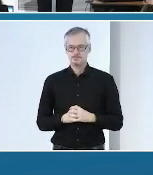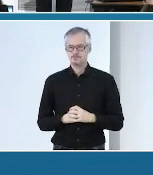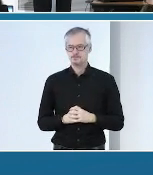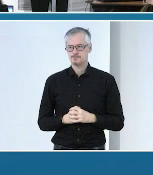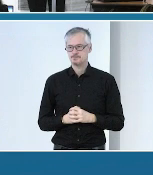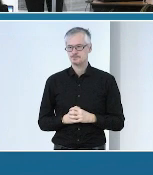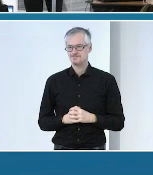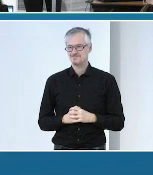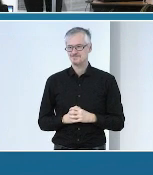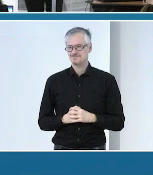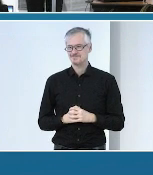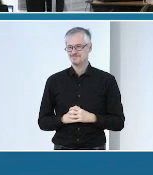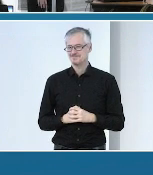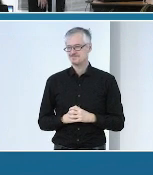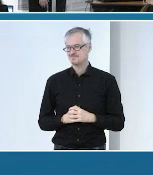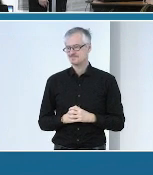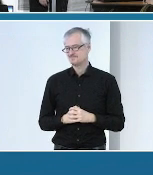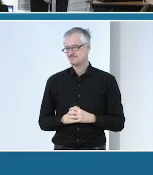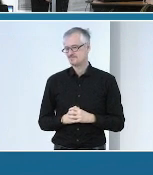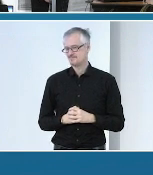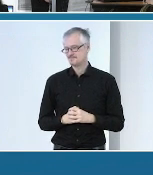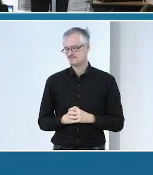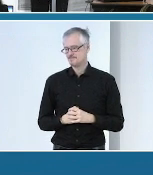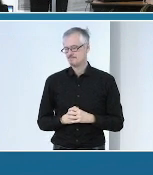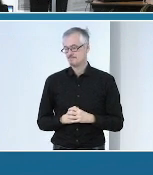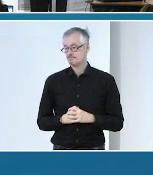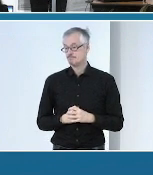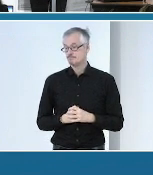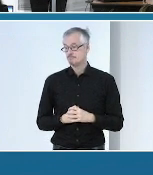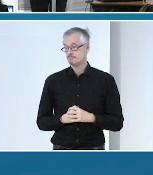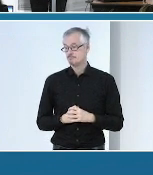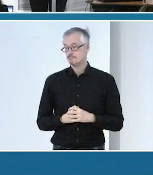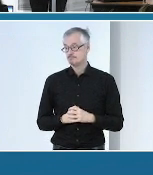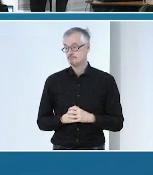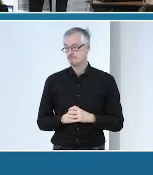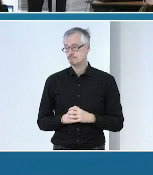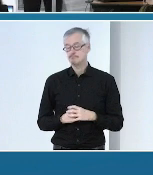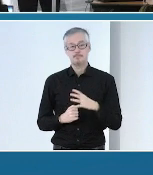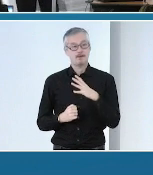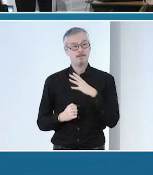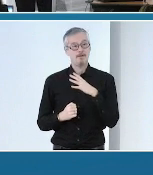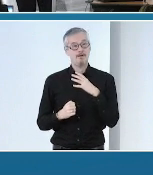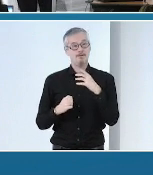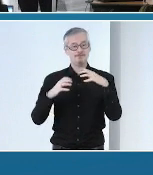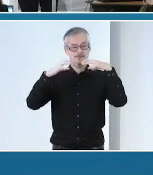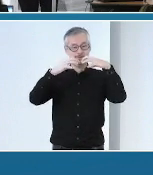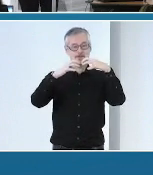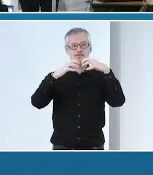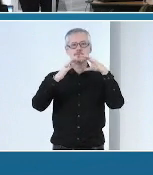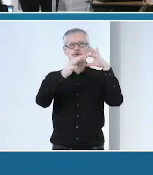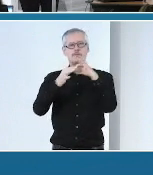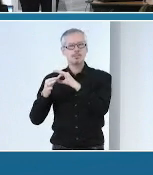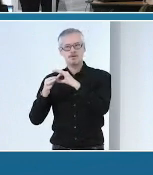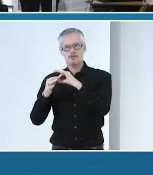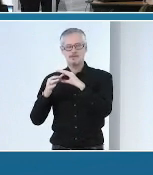alors, certaines zones, ça c'est important, certaines zones corticales sont exploitées en mode hors ligne, c'est-à-dire qu'on verra tout à